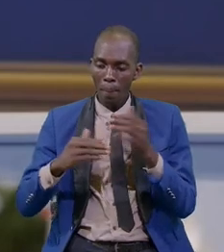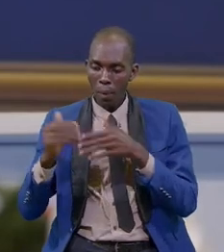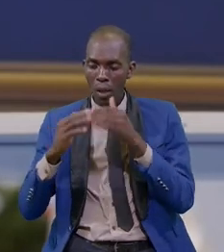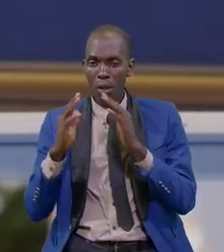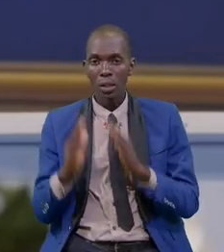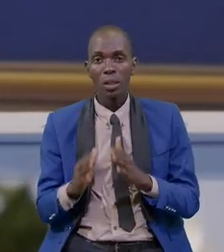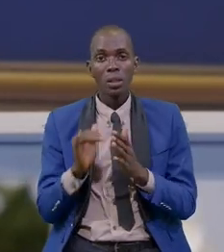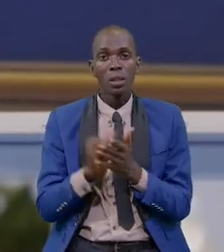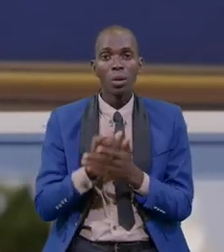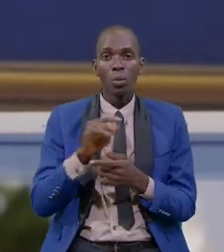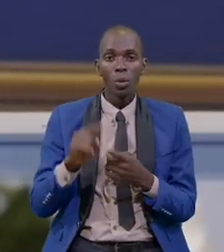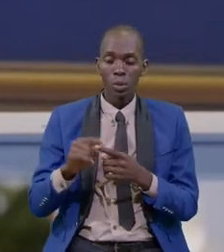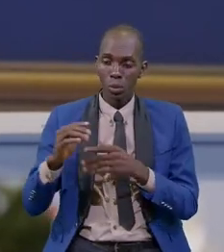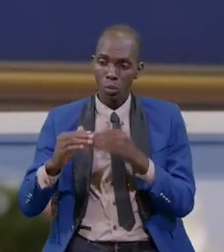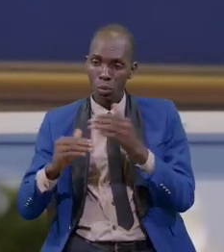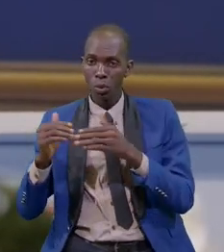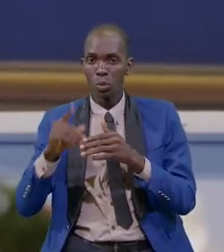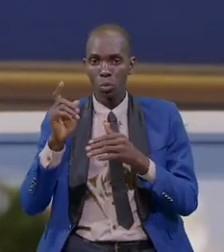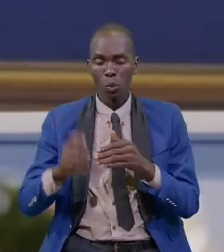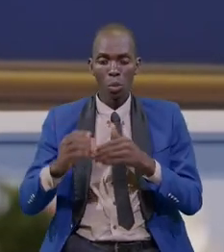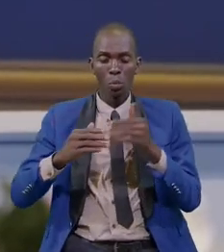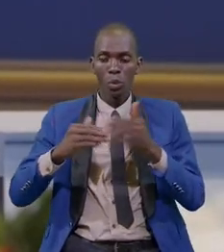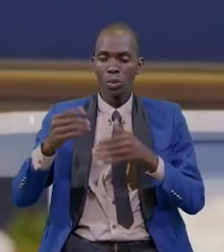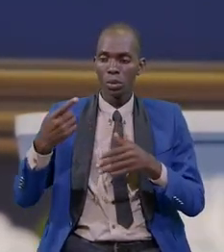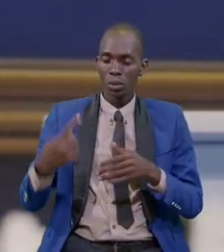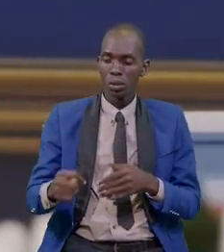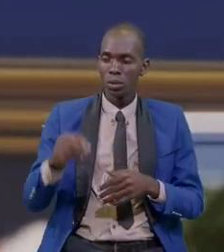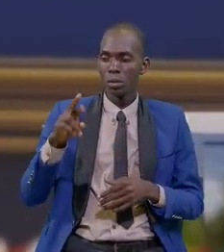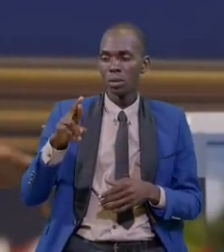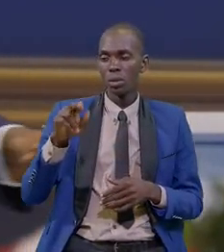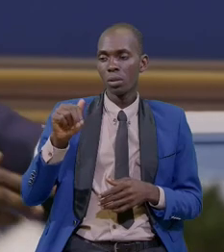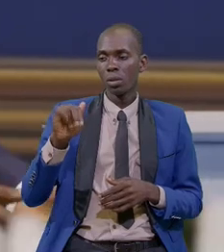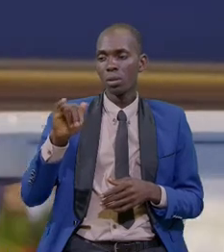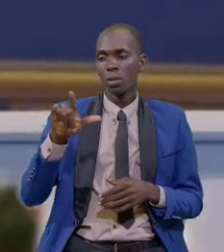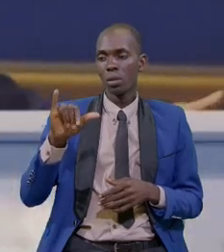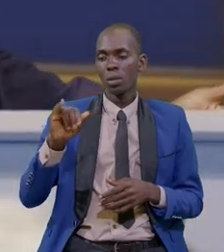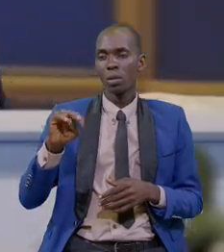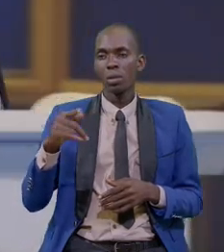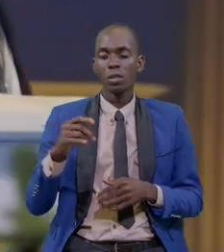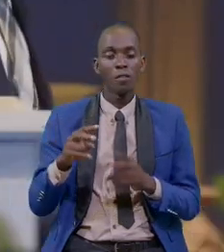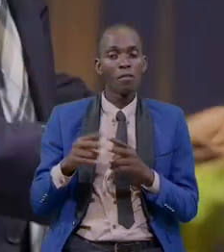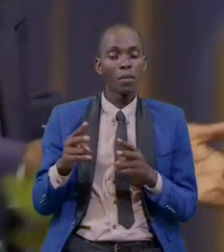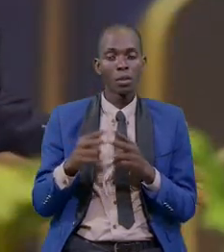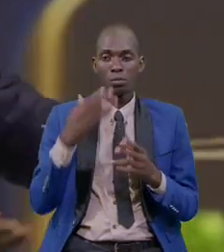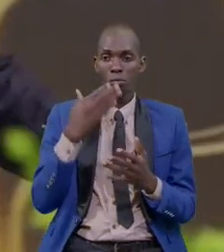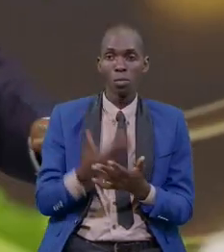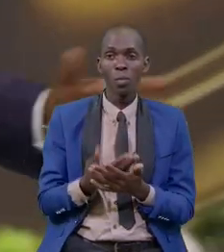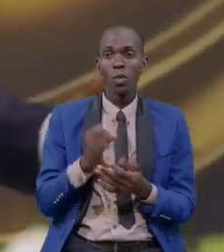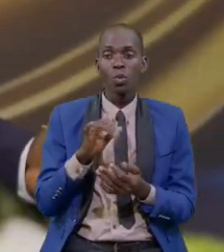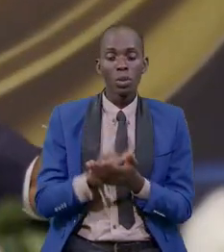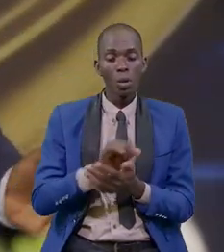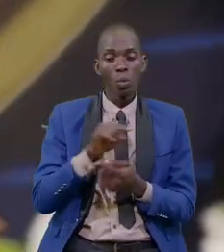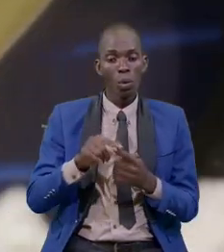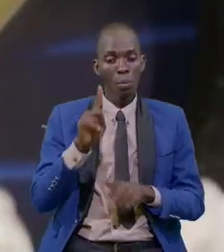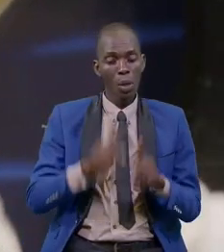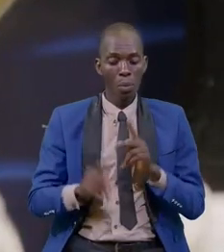construire un pavé, vous devez construire cela correctement. Ça, c'est la Bible. Et pour que lorsque les gens sont en train de